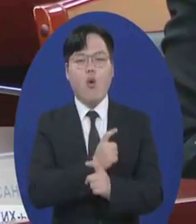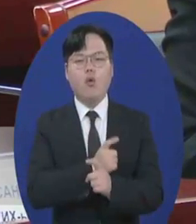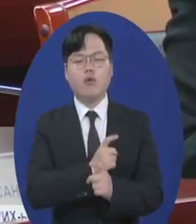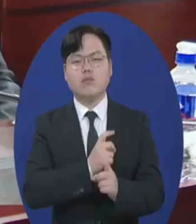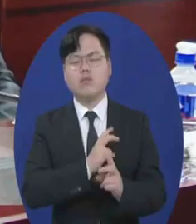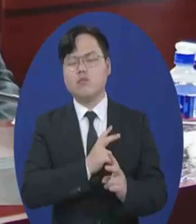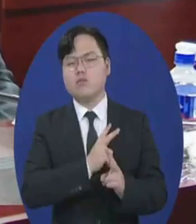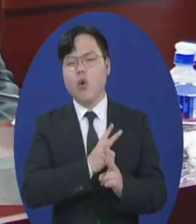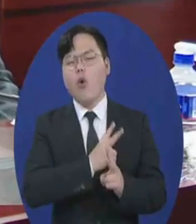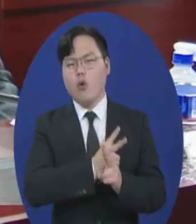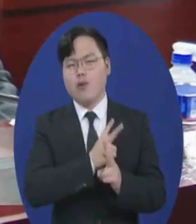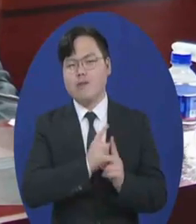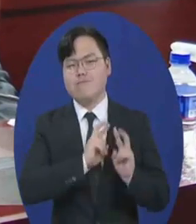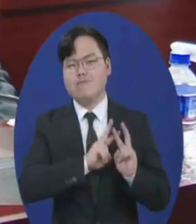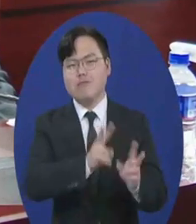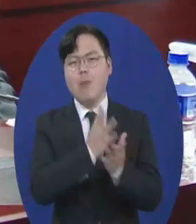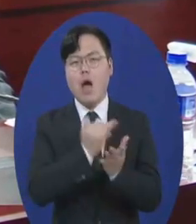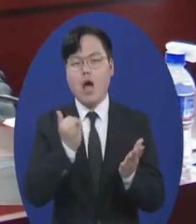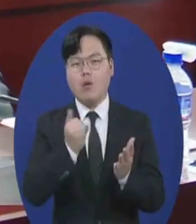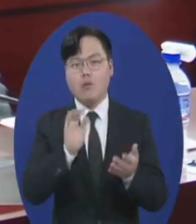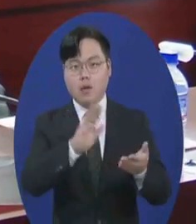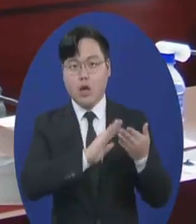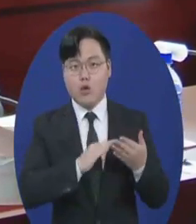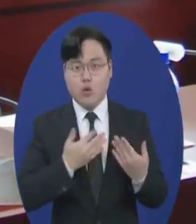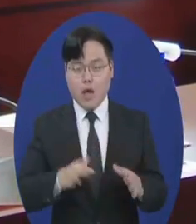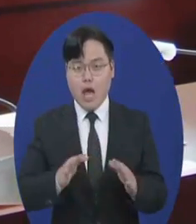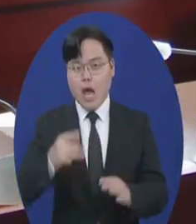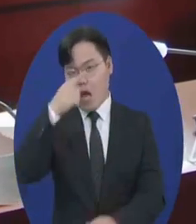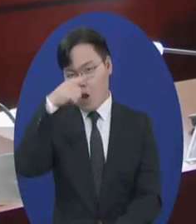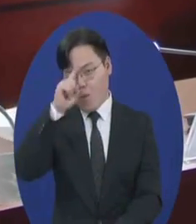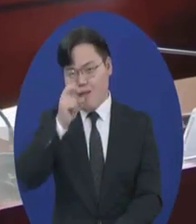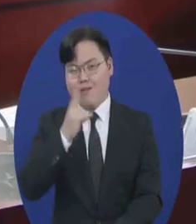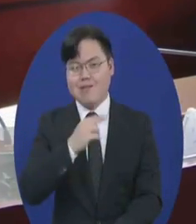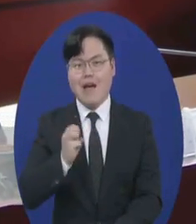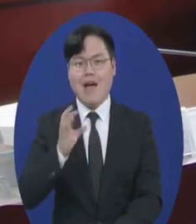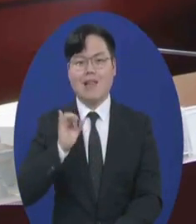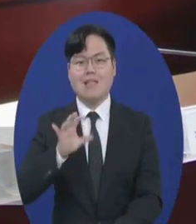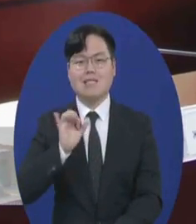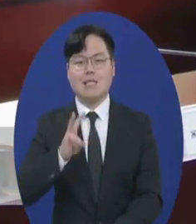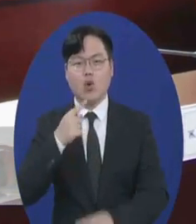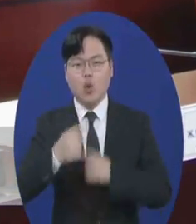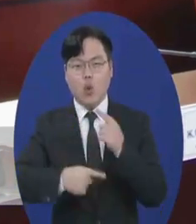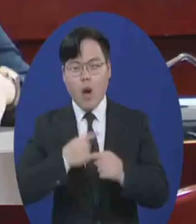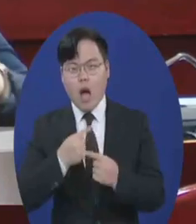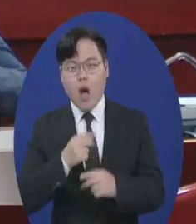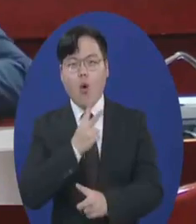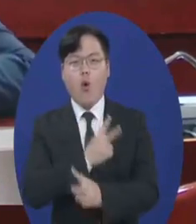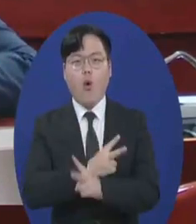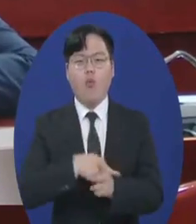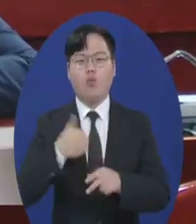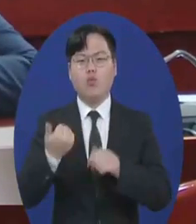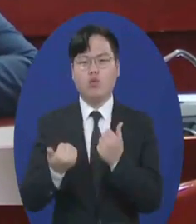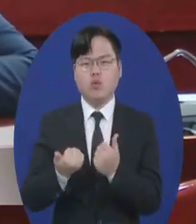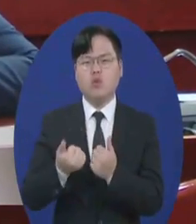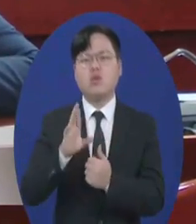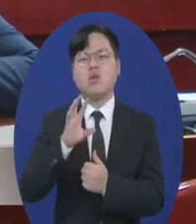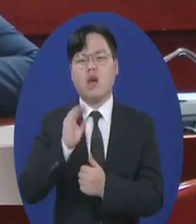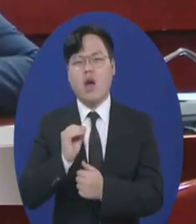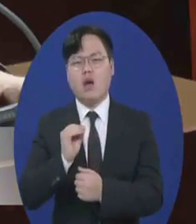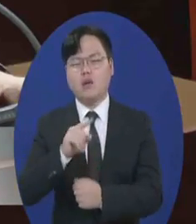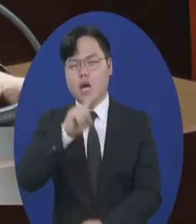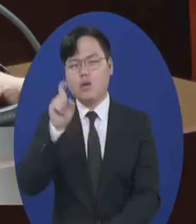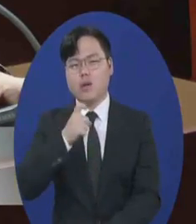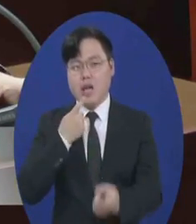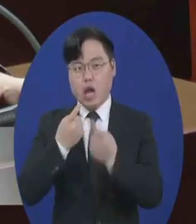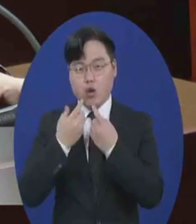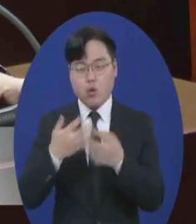хэрхэн хэрэгжиж байгааг танилцуулжээ. Эрүүл мэндийн даатгалын сангийн тухай хууль болон бусад хуулиар улсын хурал эмэлгүүдийг гүйцэтгэлээр нь санхүүжүүлэх эрхийг нь